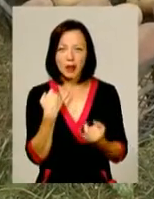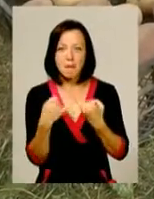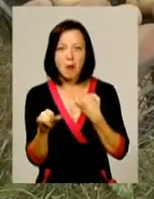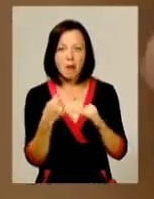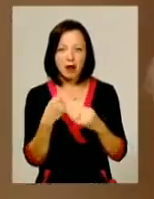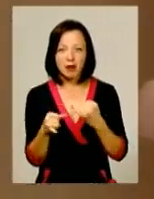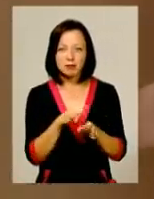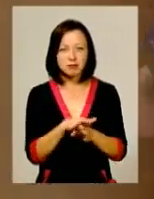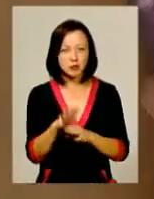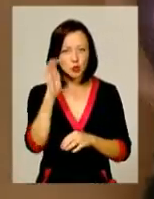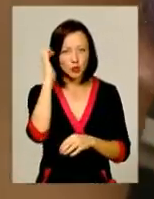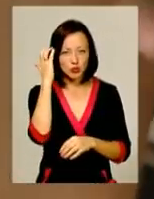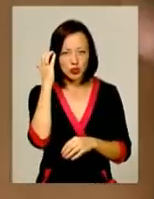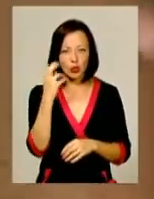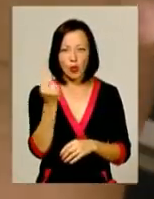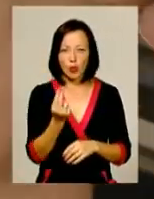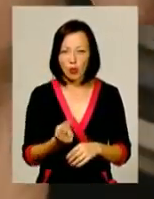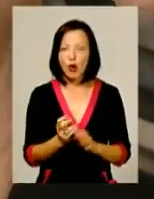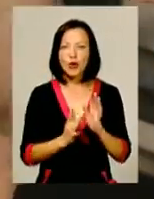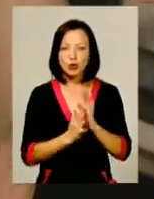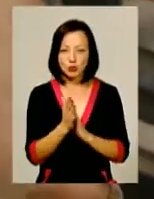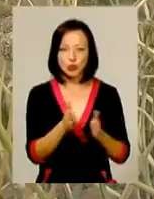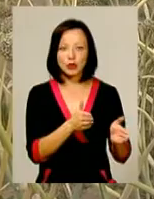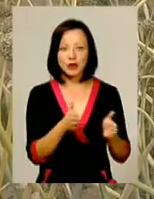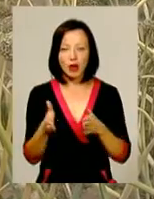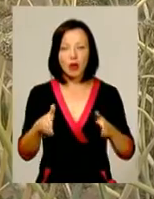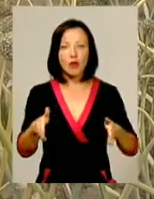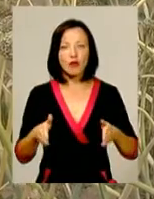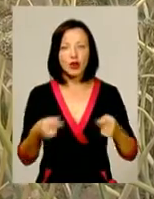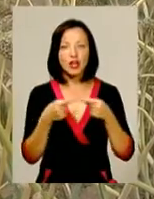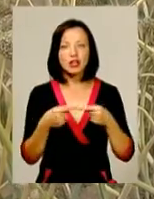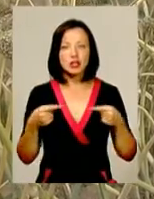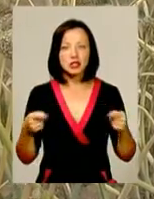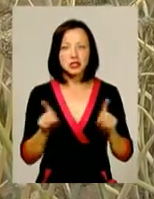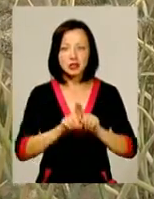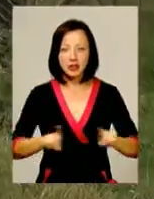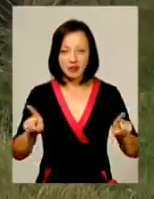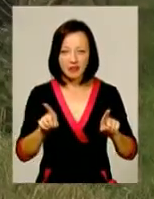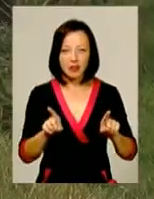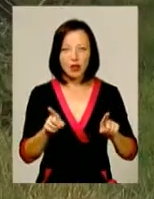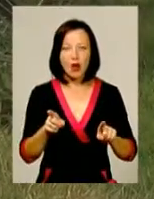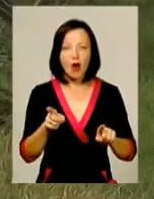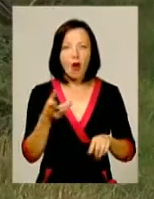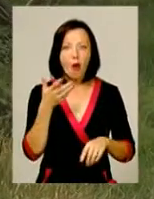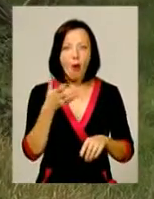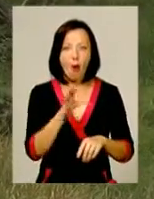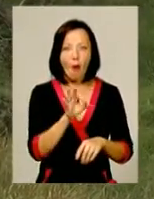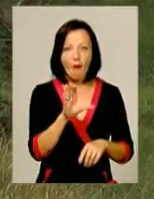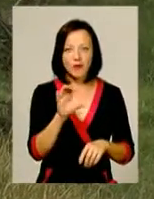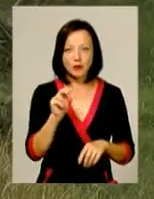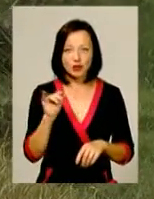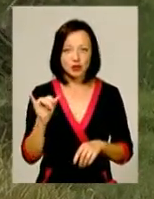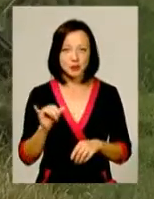і насичено-чорнильного кольору. Втім, ростуть та дозрівають на її городі і інші дивні овочі. У мене багато ще всього на городі